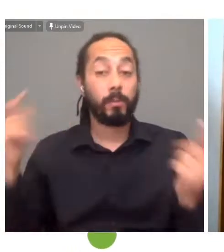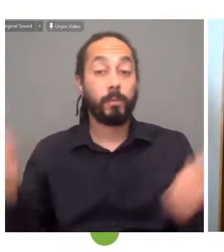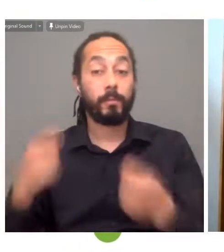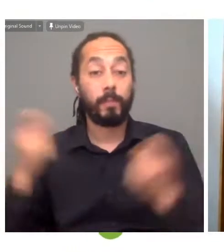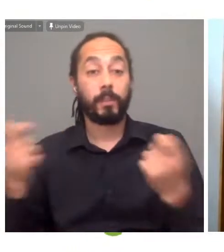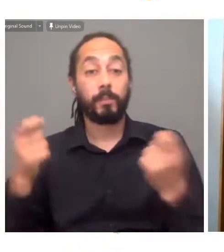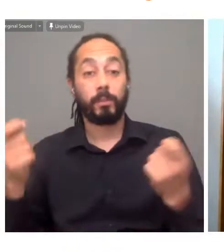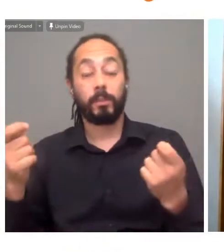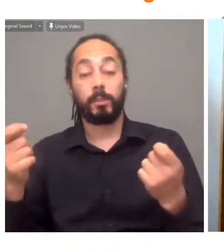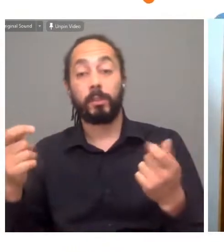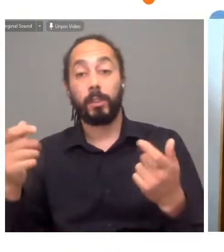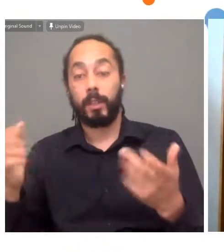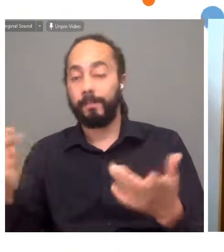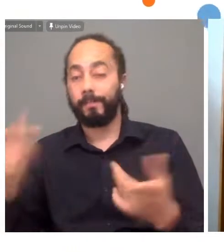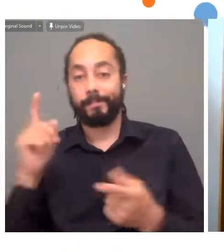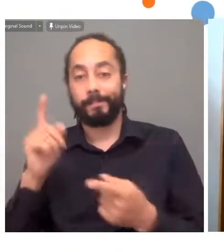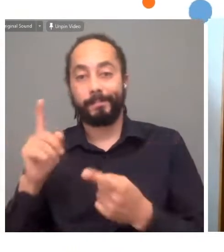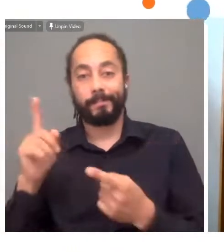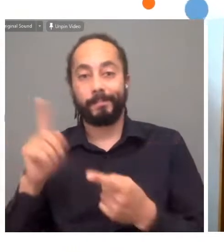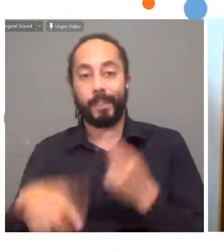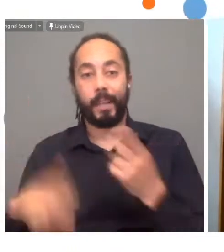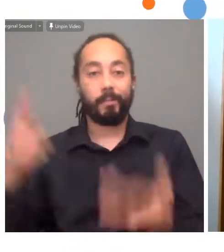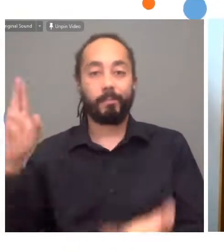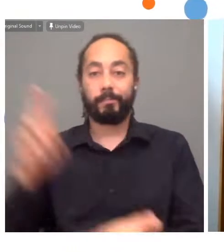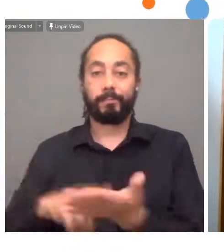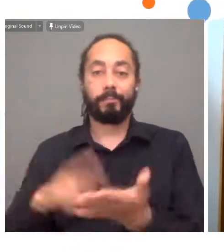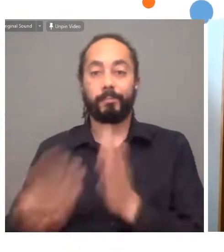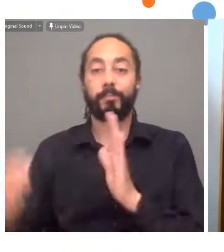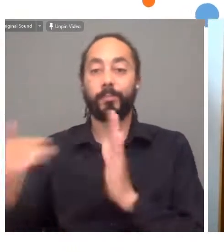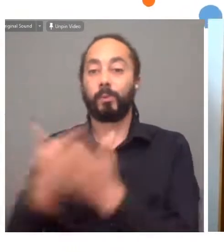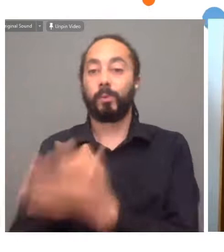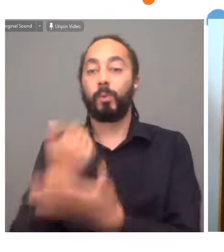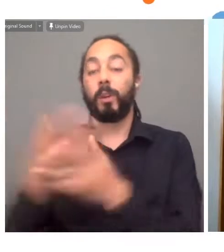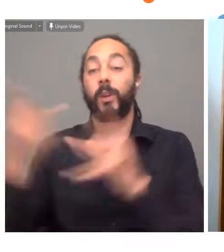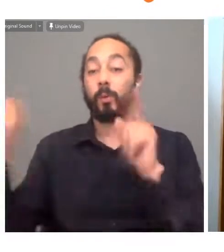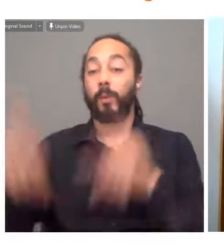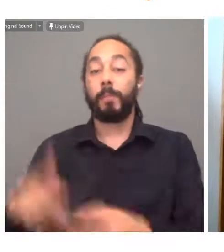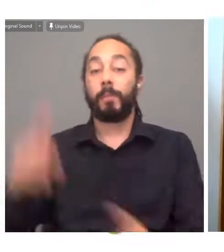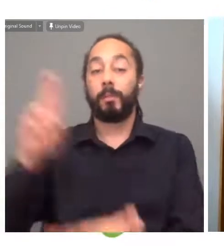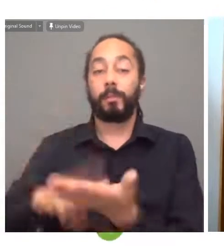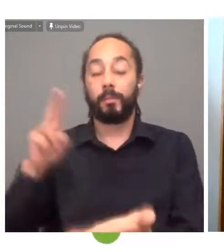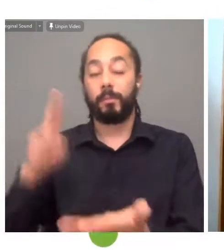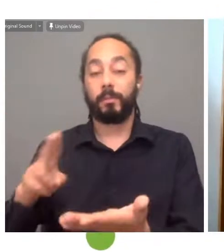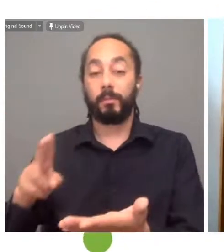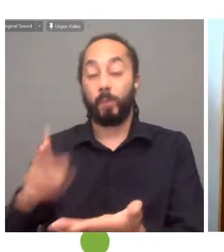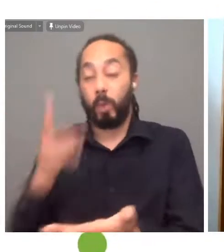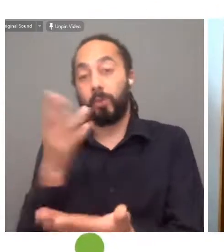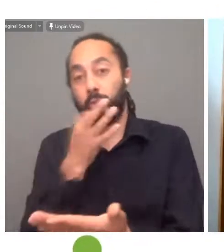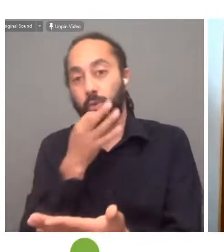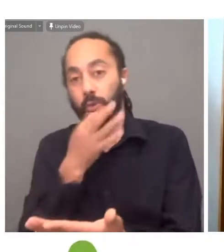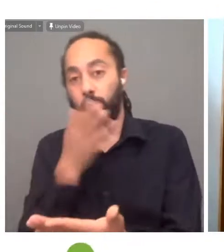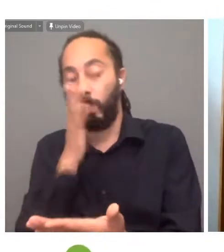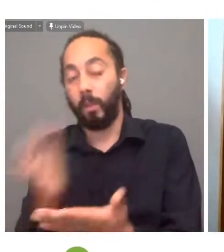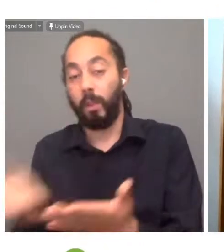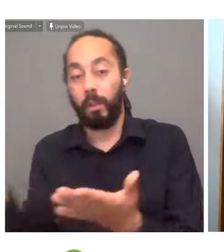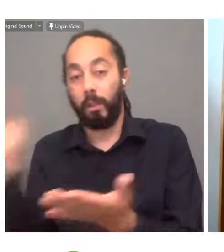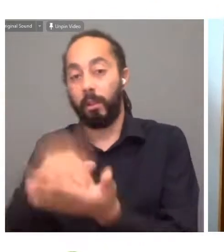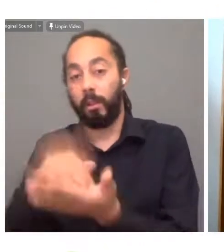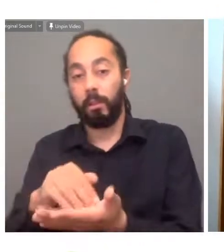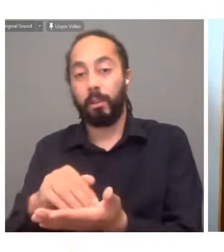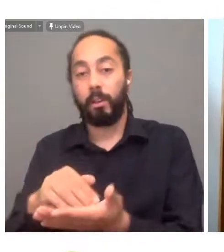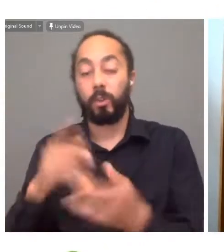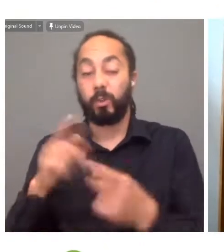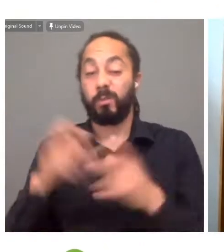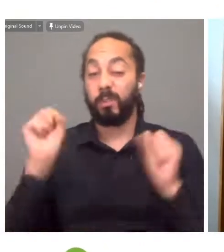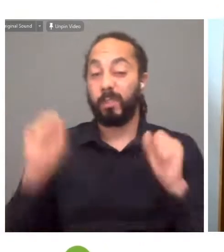c'est comment on peut aller le plus rapidement possible? Est-ce qu'il y a des programmes qui sont des programmes déjà prévus au